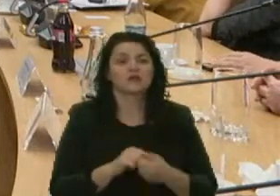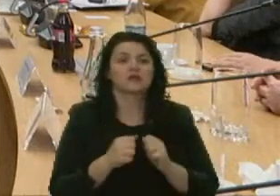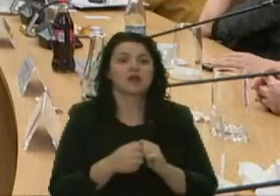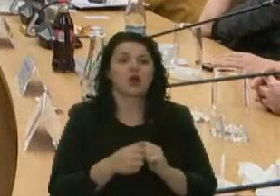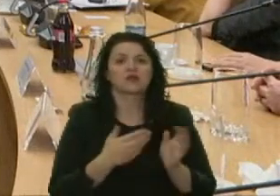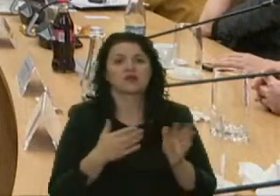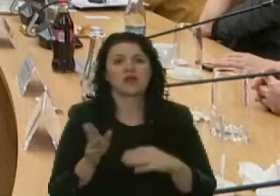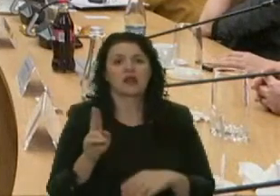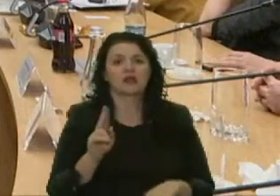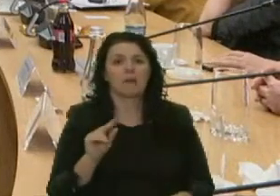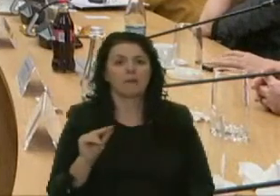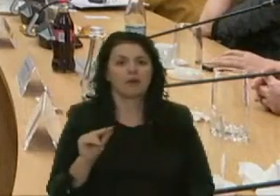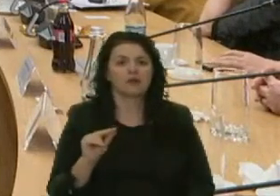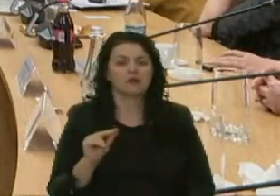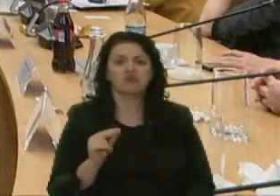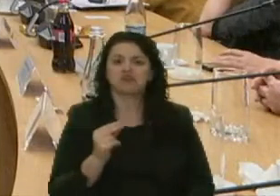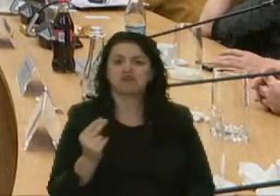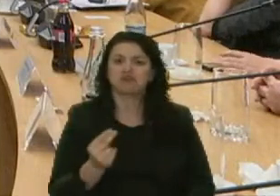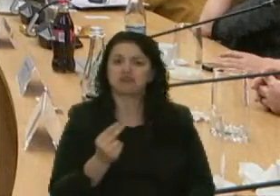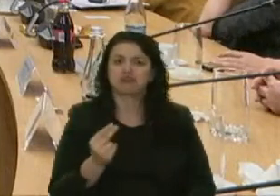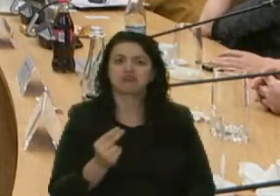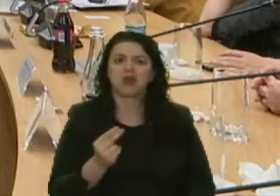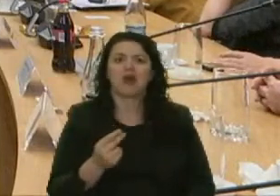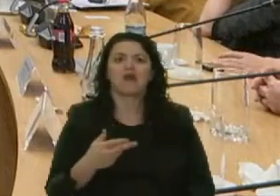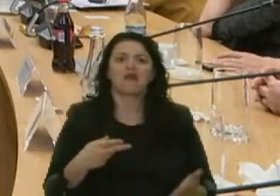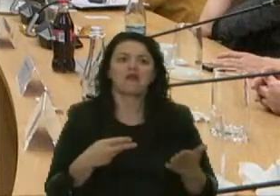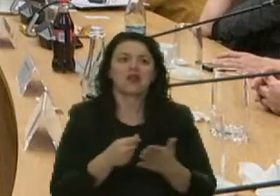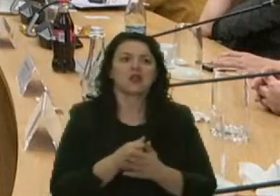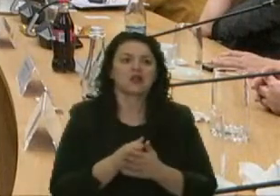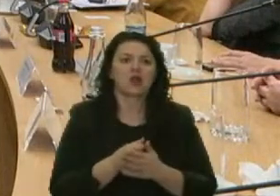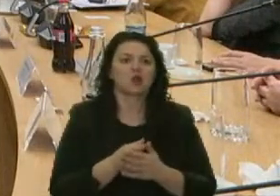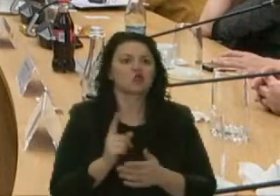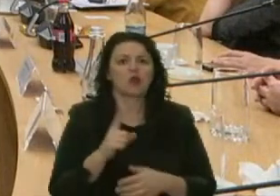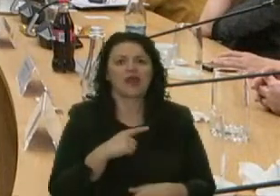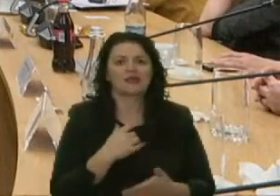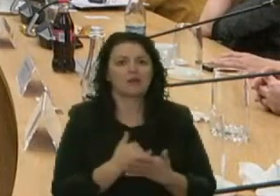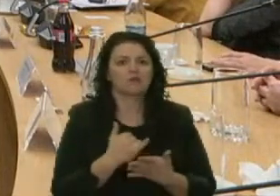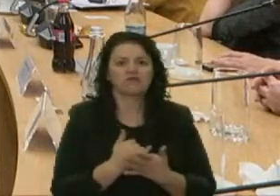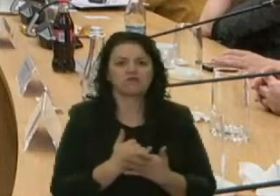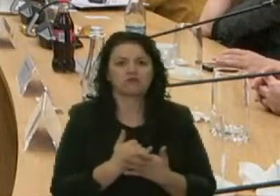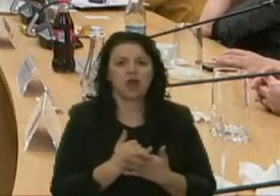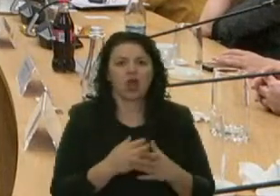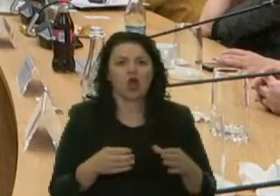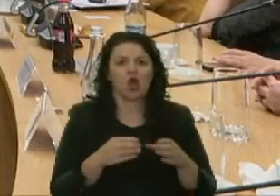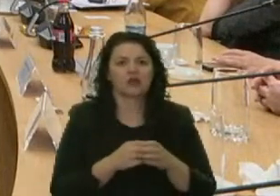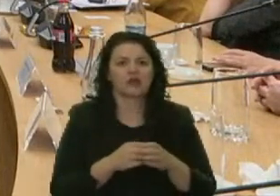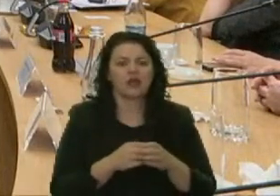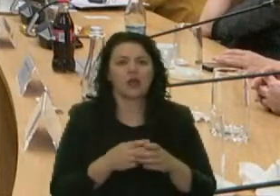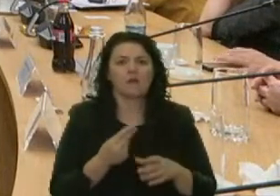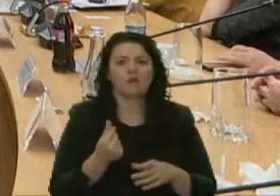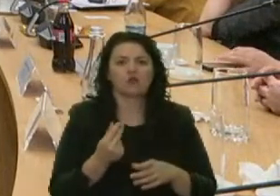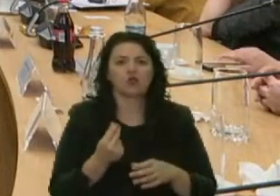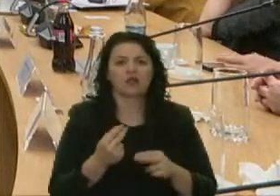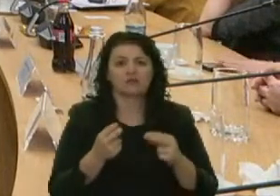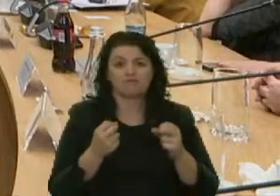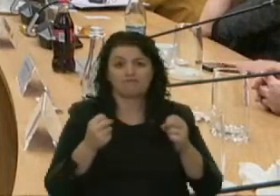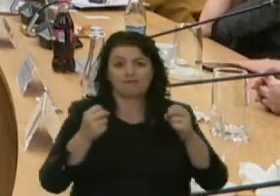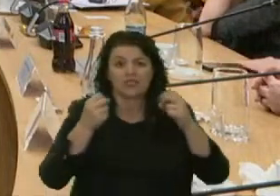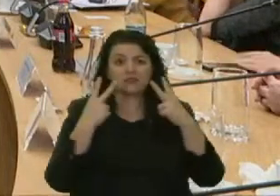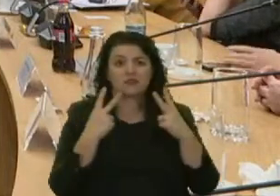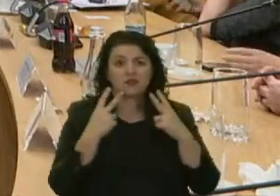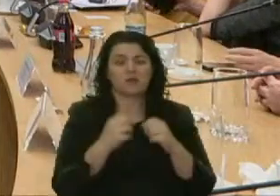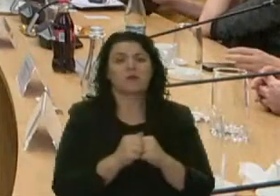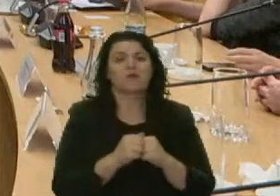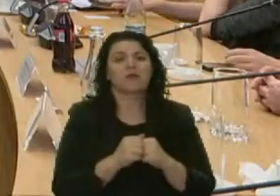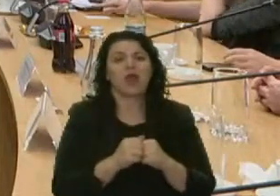Startup să beneficieze de toată Finanțarea pentru a putea implementat o proiectul nu este realistă în contextul unui buget finit cu atât mai mult cu cât